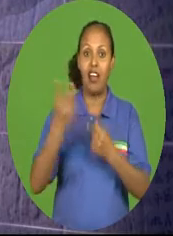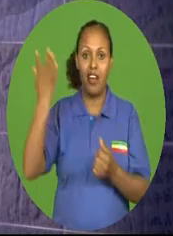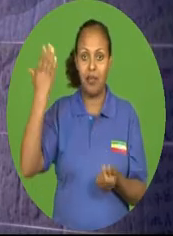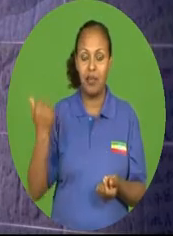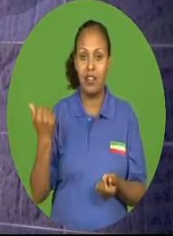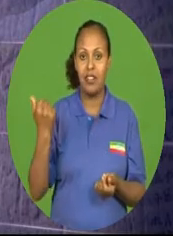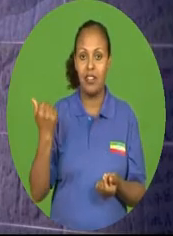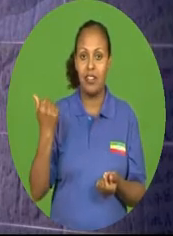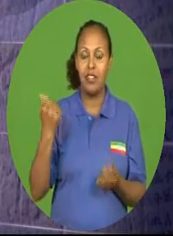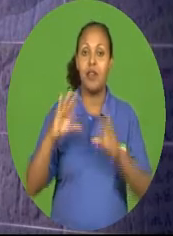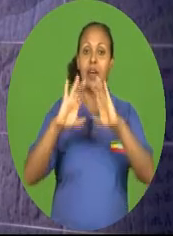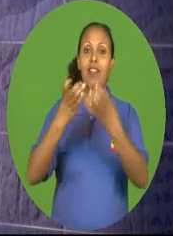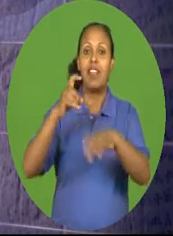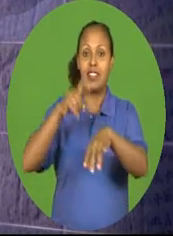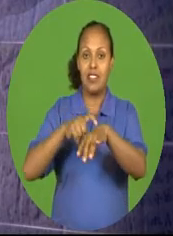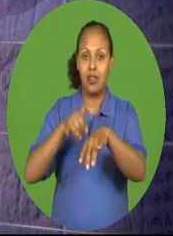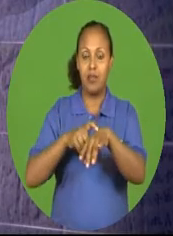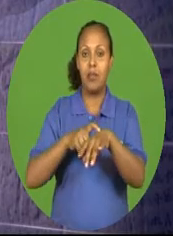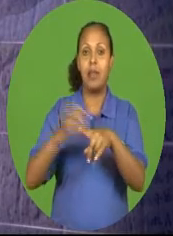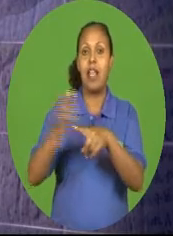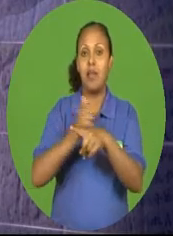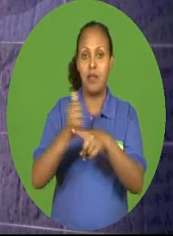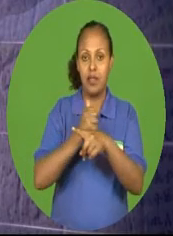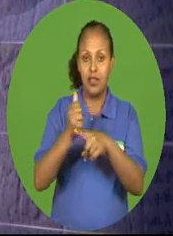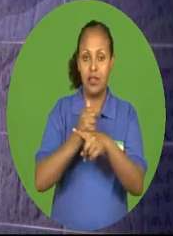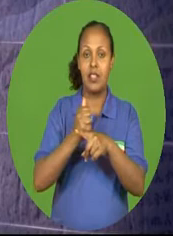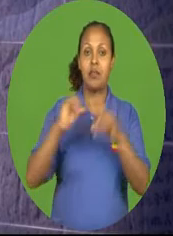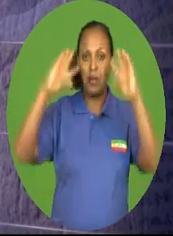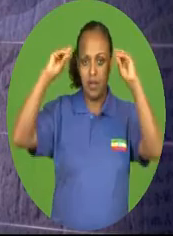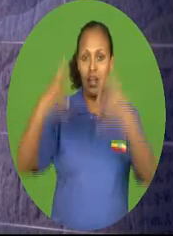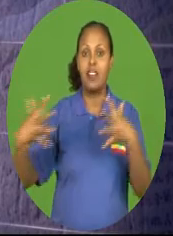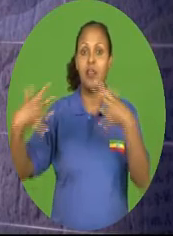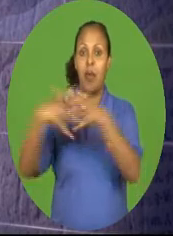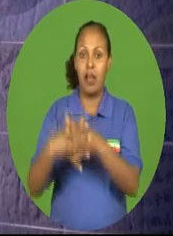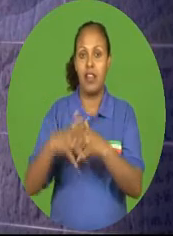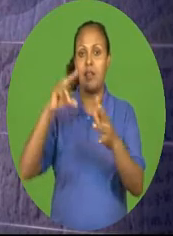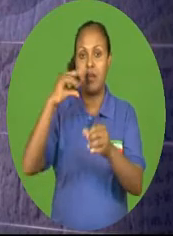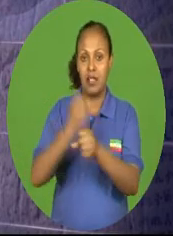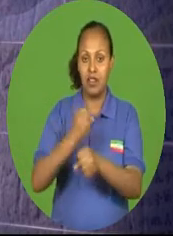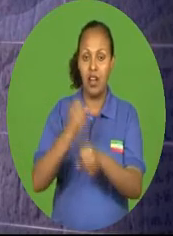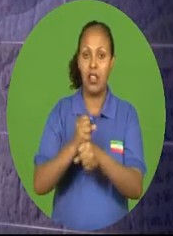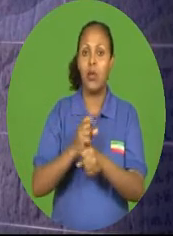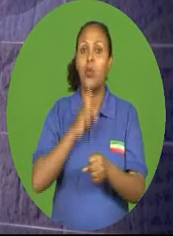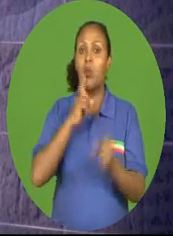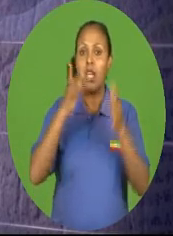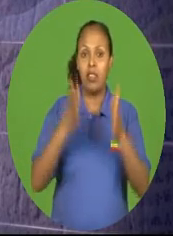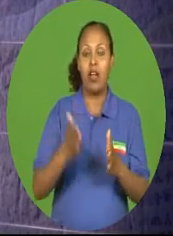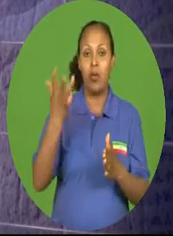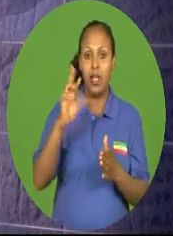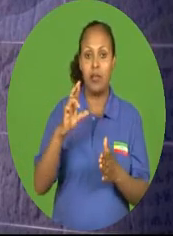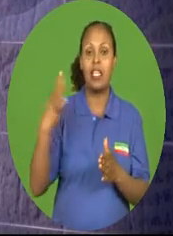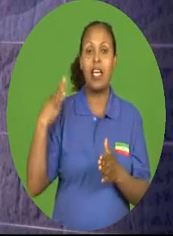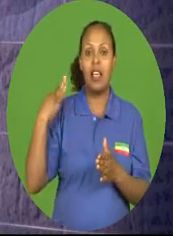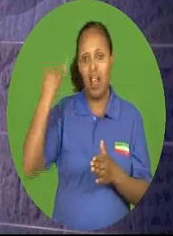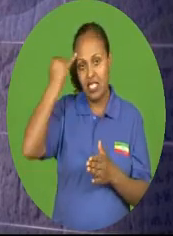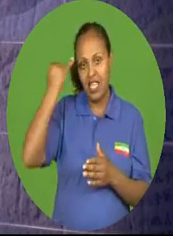ነበር በክፍለ ጊዜውም መልመጃዎችን በመምህራችሁ አስተባባሪነት በመስራት እውነታ ወይም